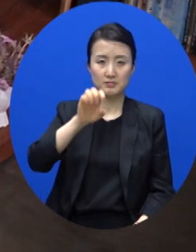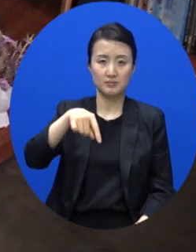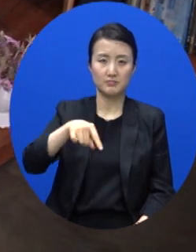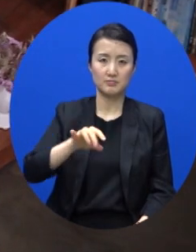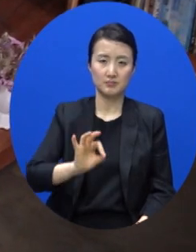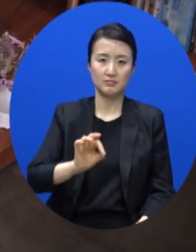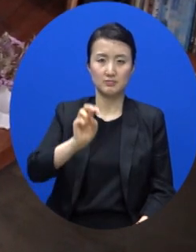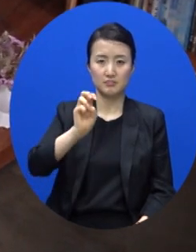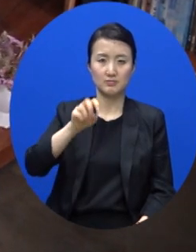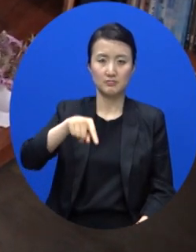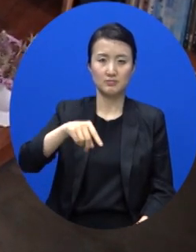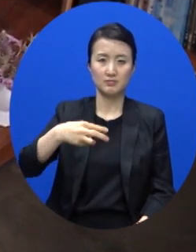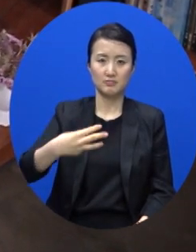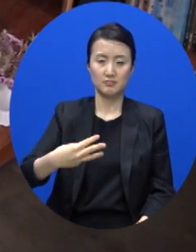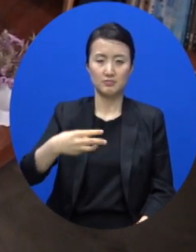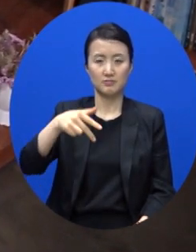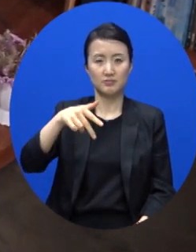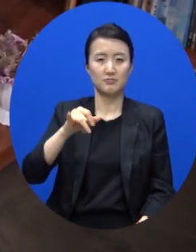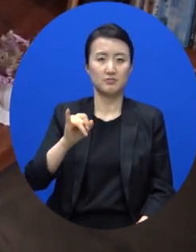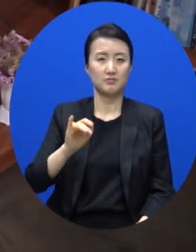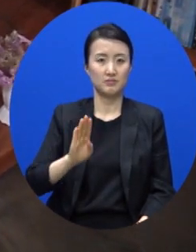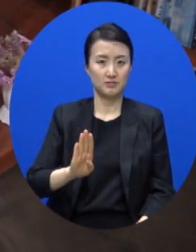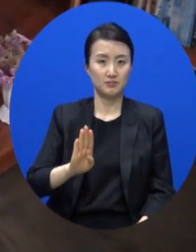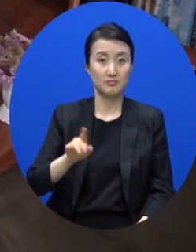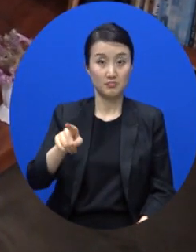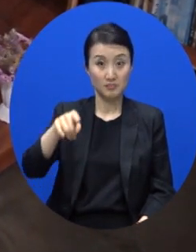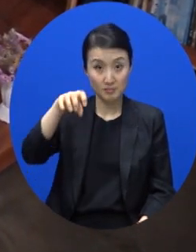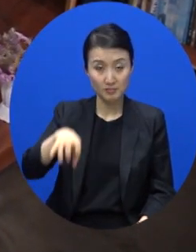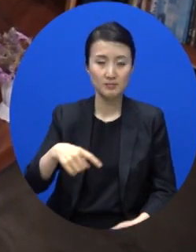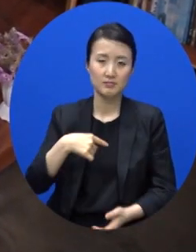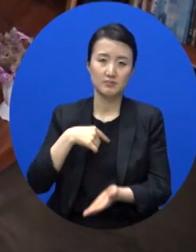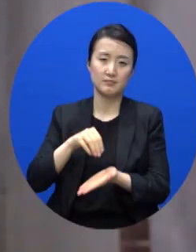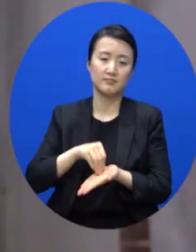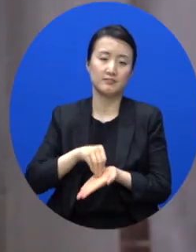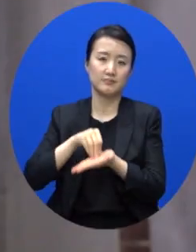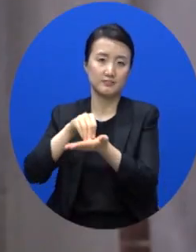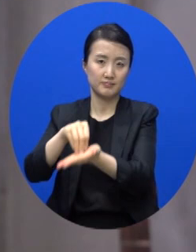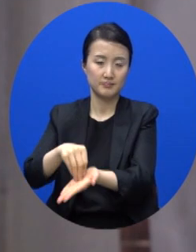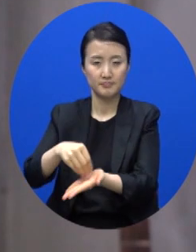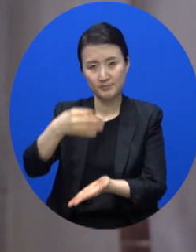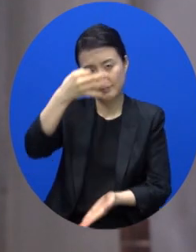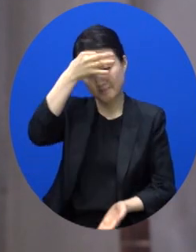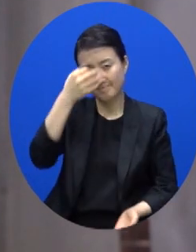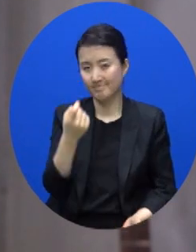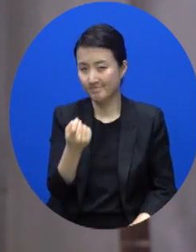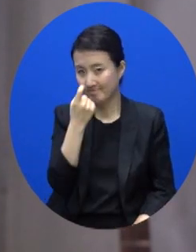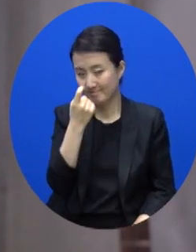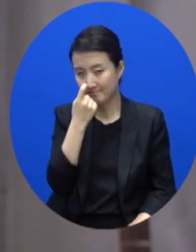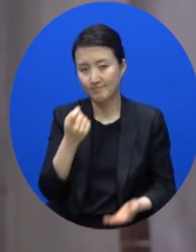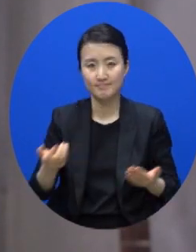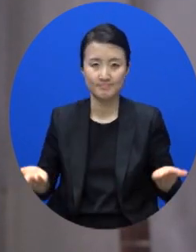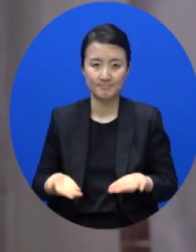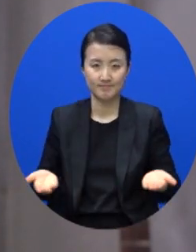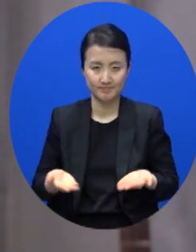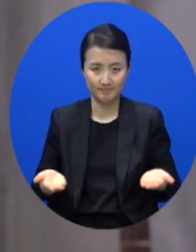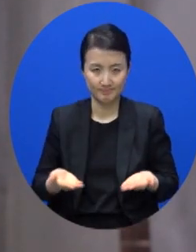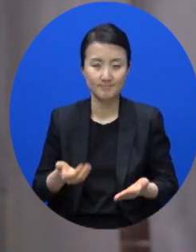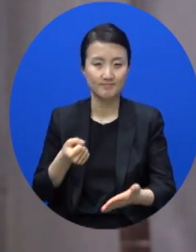그 풍물집이라는 거기에 들어가서 저는 기술을 배우면서 일을